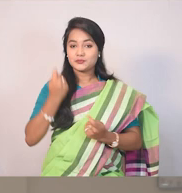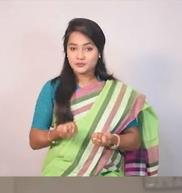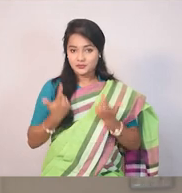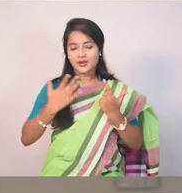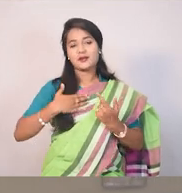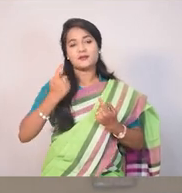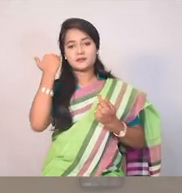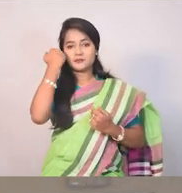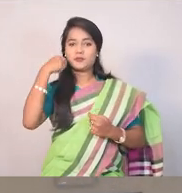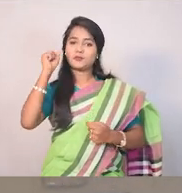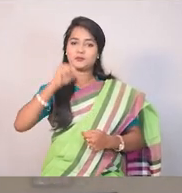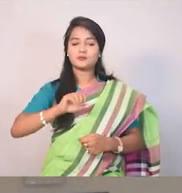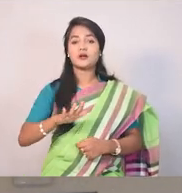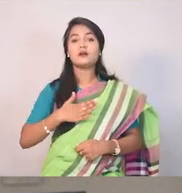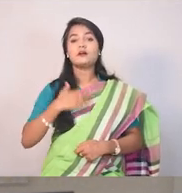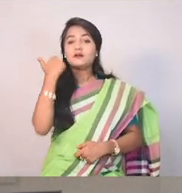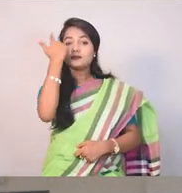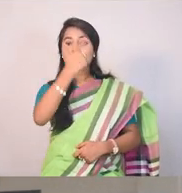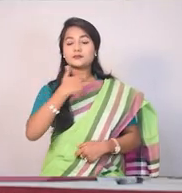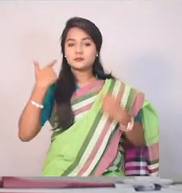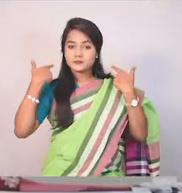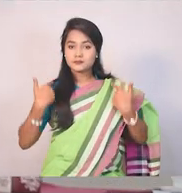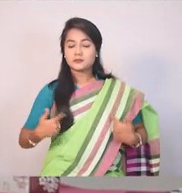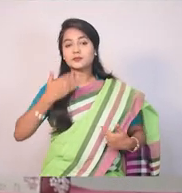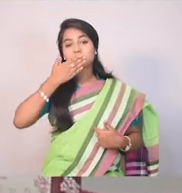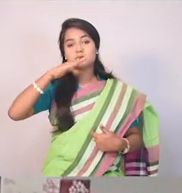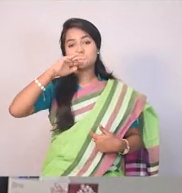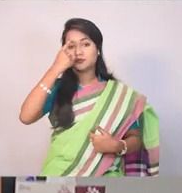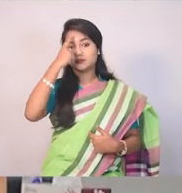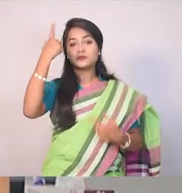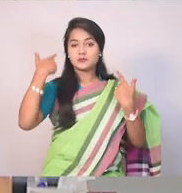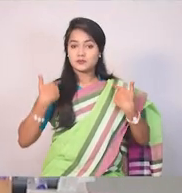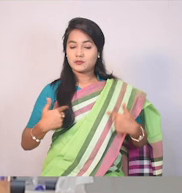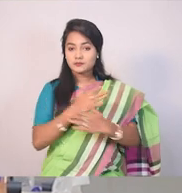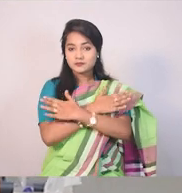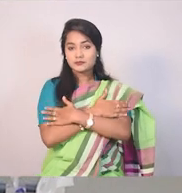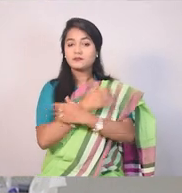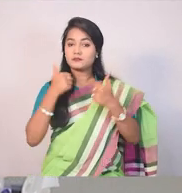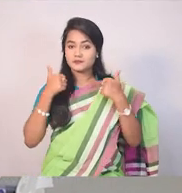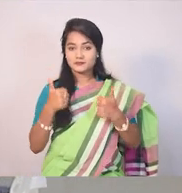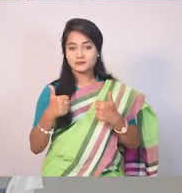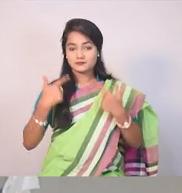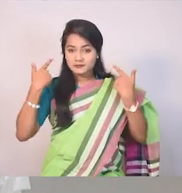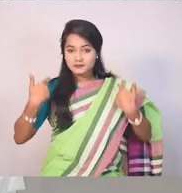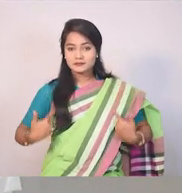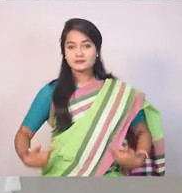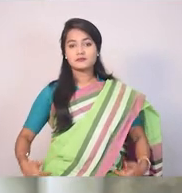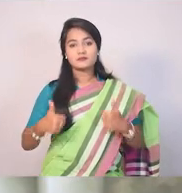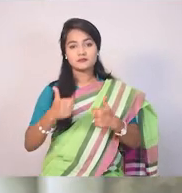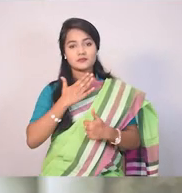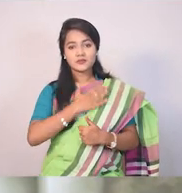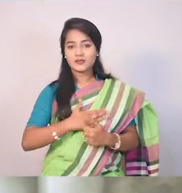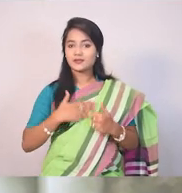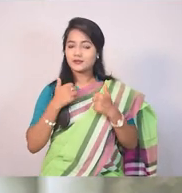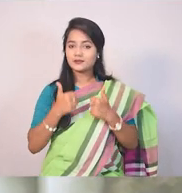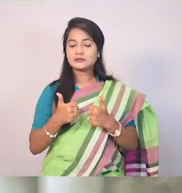আমি অভিনয়ের সুযোগ পারি তাহলে আমি অভিনয় করব। আমরা যারা সুস্থ আছি আলহামদুলিল্লাহ, আল্লাহ পাক আমাদেরকে সুস্থ রাখছে, হাত পা বা